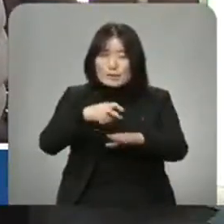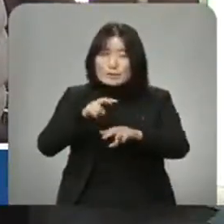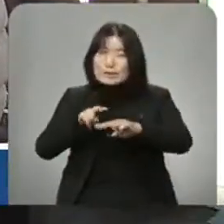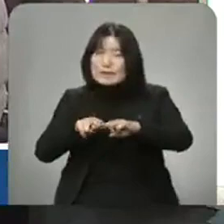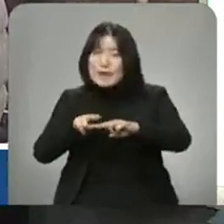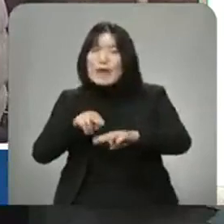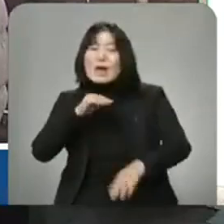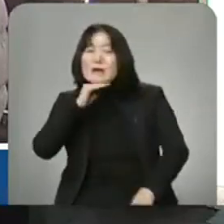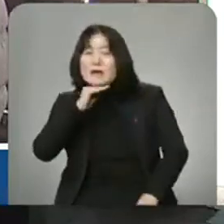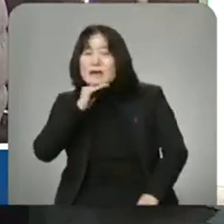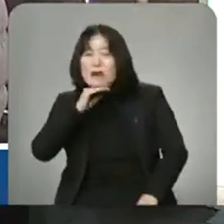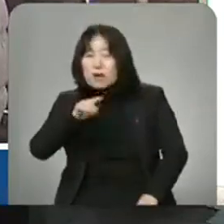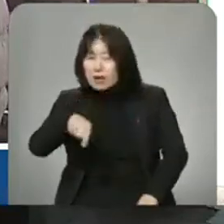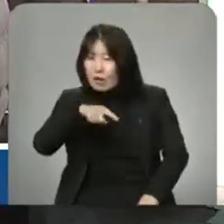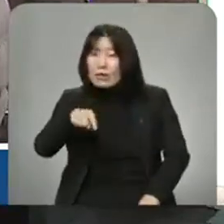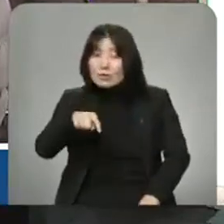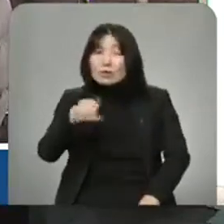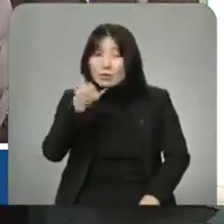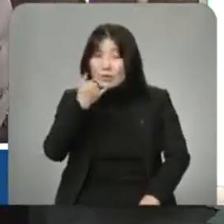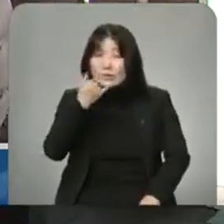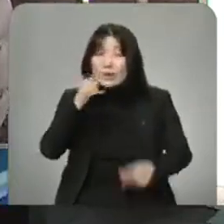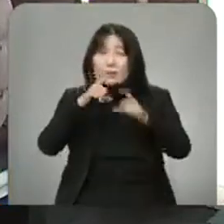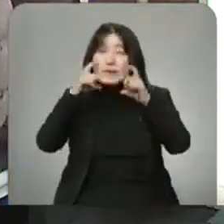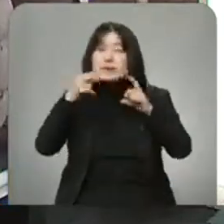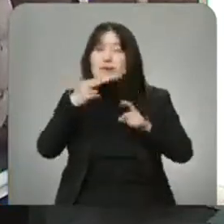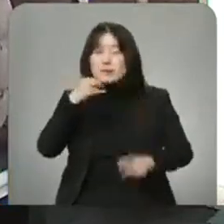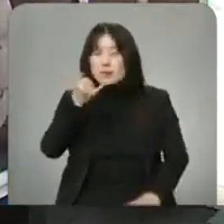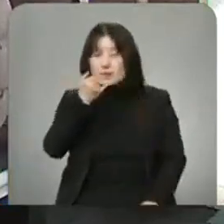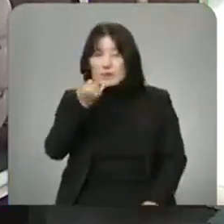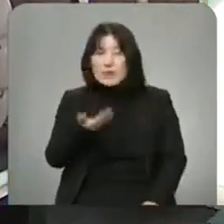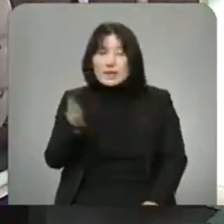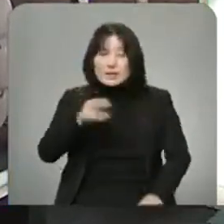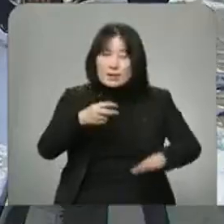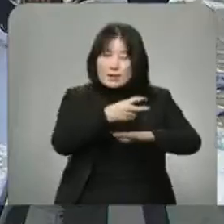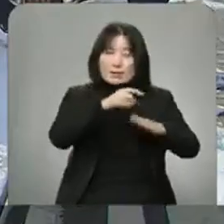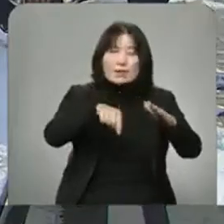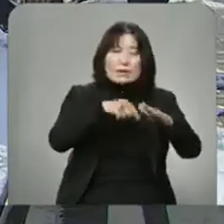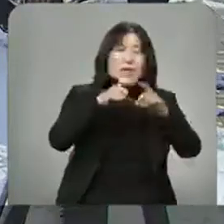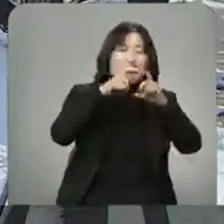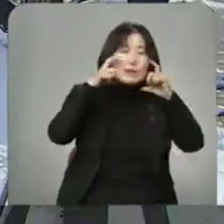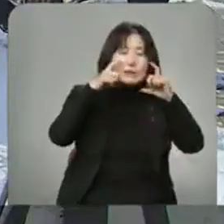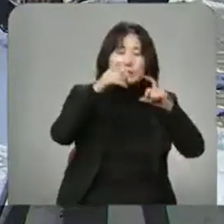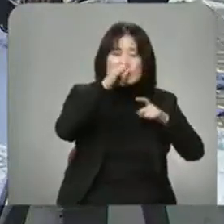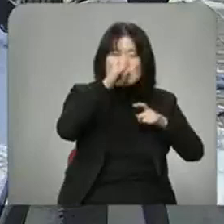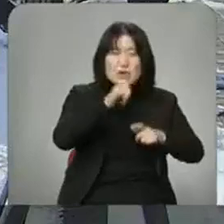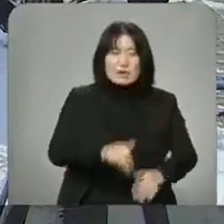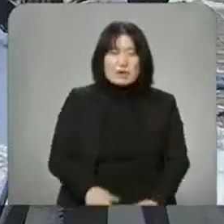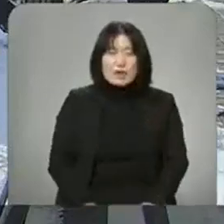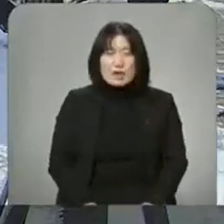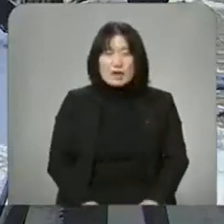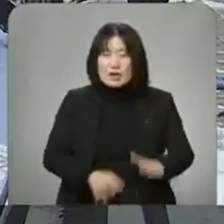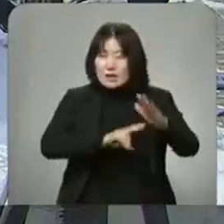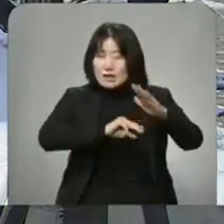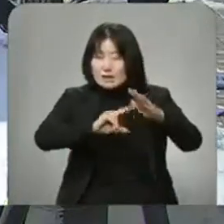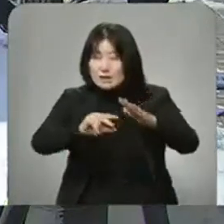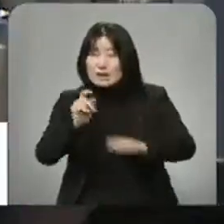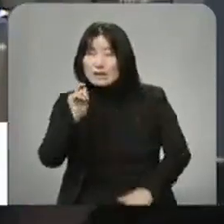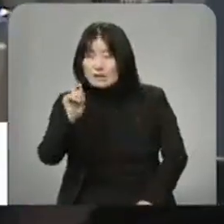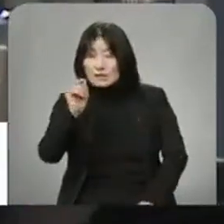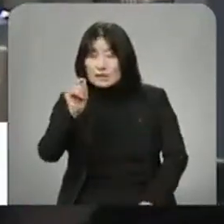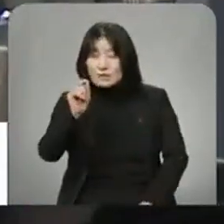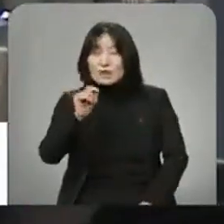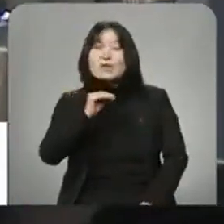이곳에선 마스크를 쓰지 않아도 됩니다. 하지만 버스를 탈 때는 반드시 마스크를 써야 합니다. 지하철이나 택시의 경우